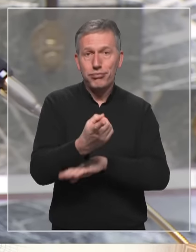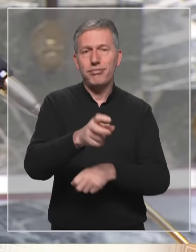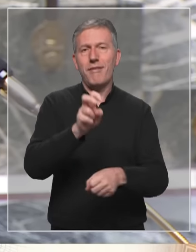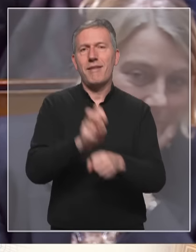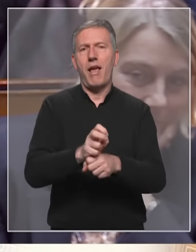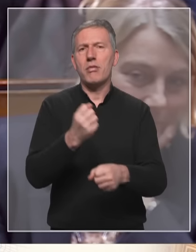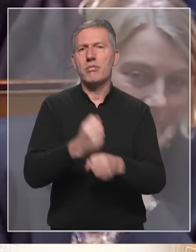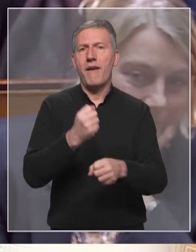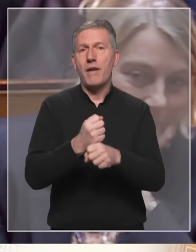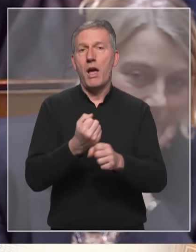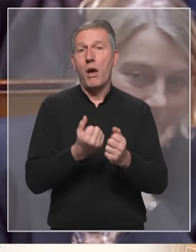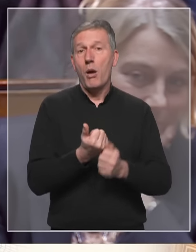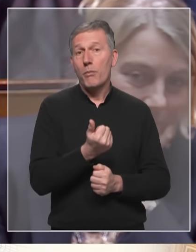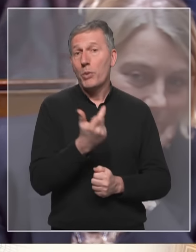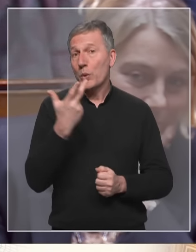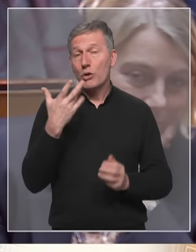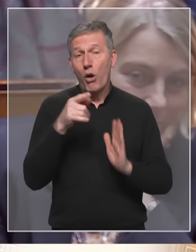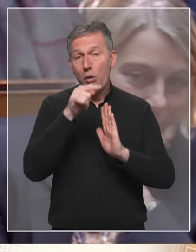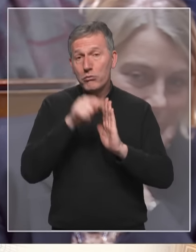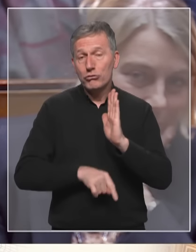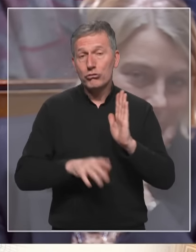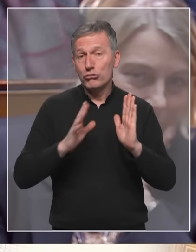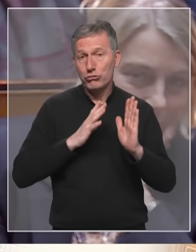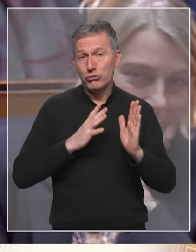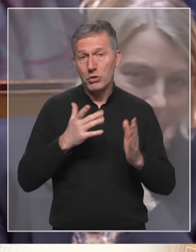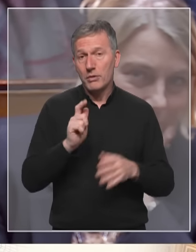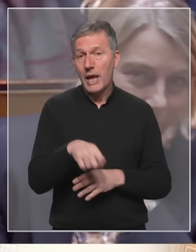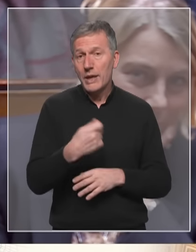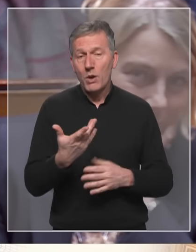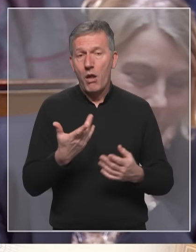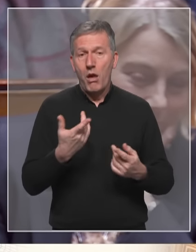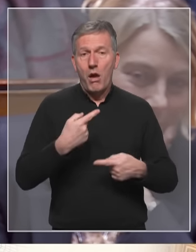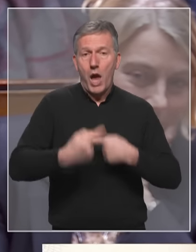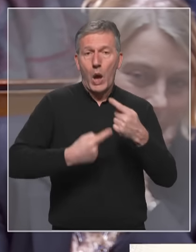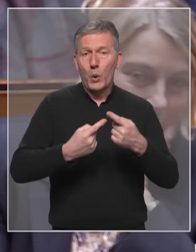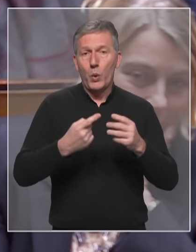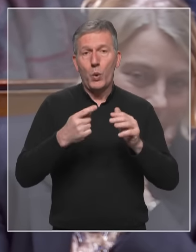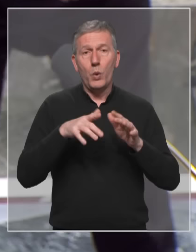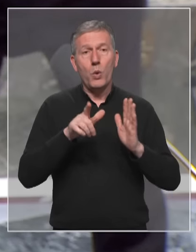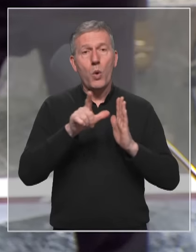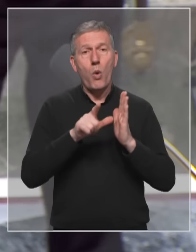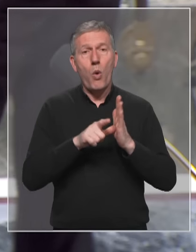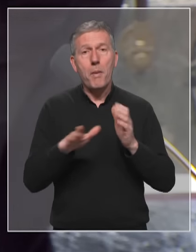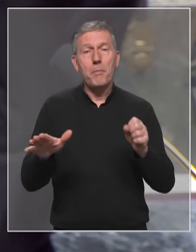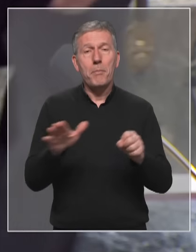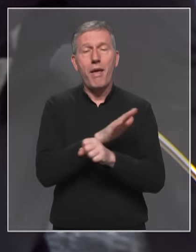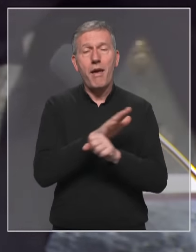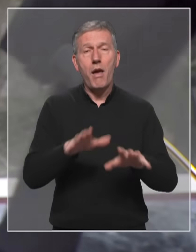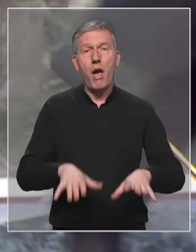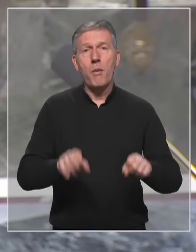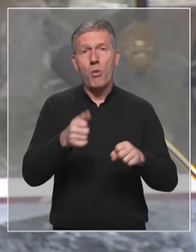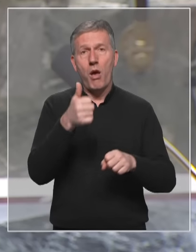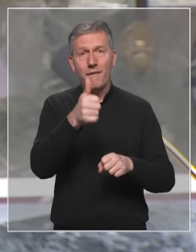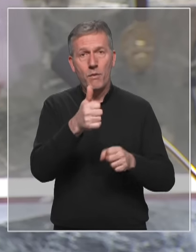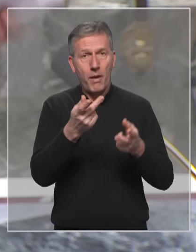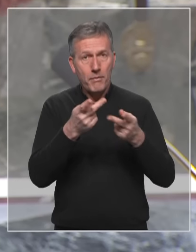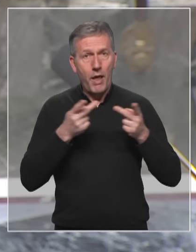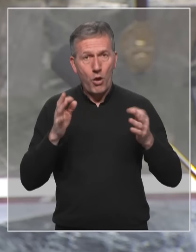Plusieurs mesures sont évidemment à l'œuvre. On est en train de déployer la loi plein emploi que vous avez